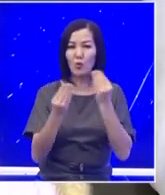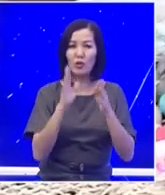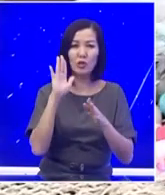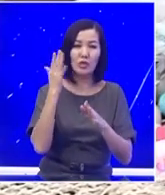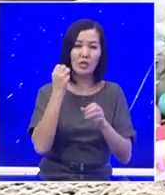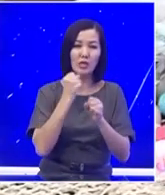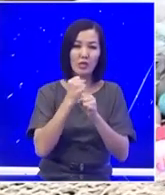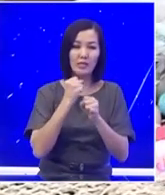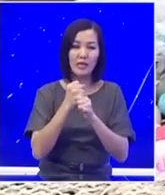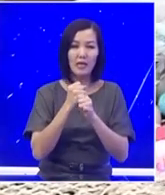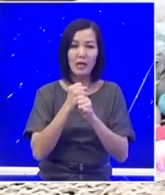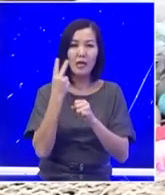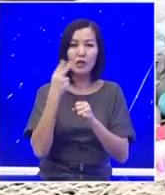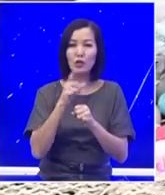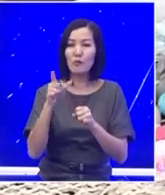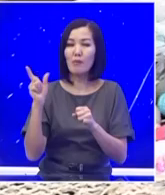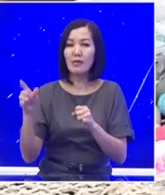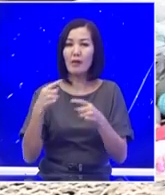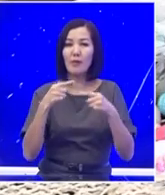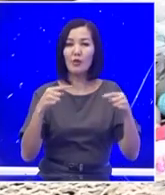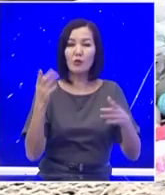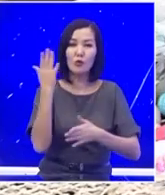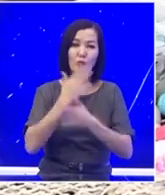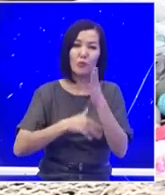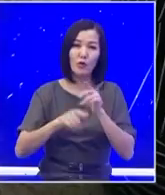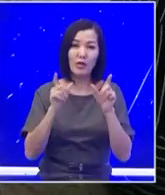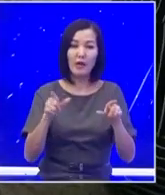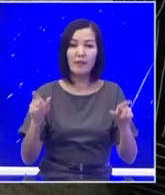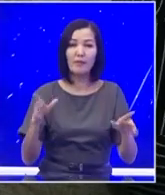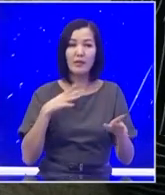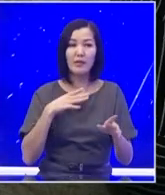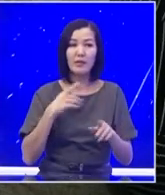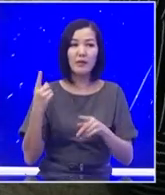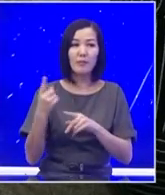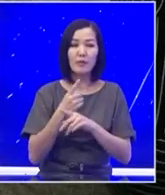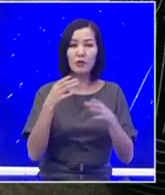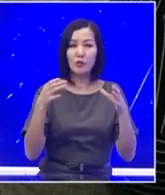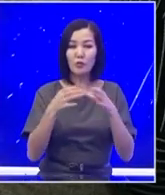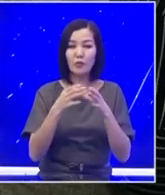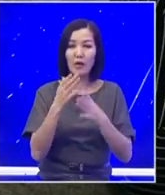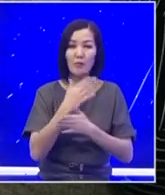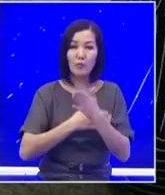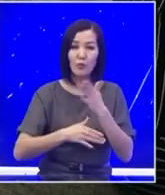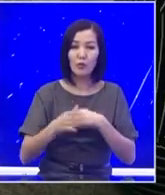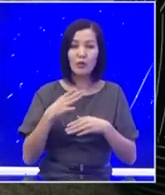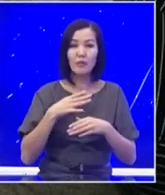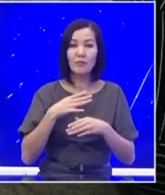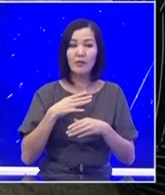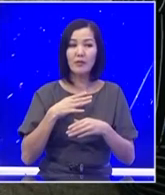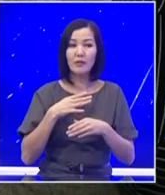жуық адам жұмыс істейді. Барлығы да түрлі санаттағы мүмкіндігі шектеулі жандар. Мен бірінші топта мүгедекпін.